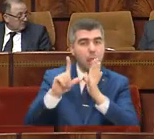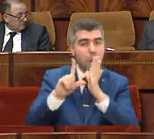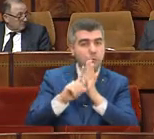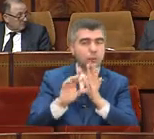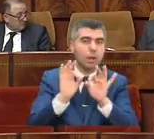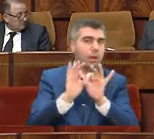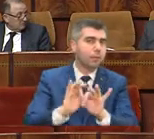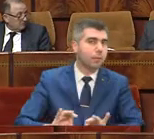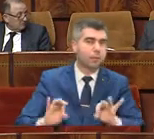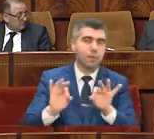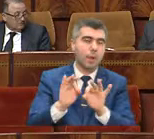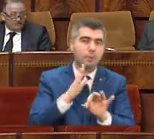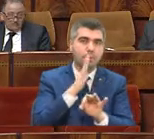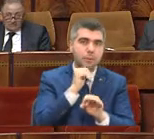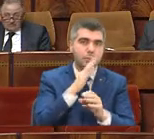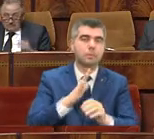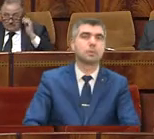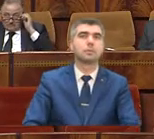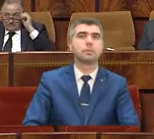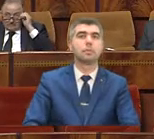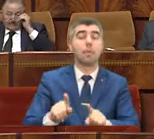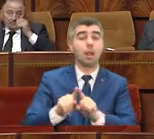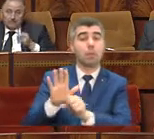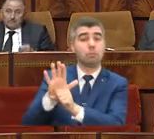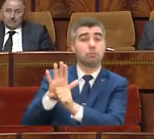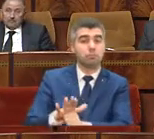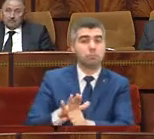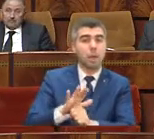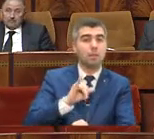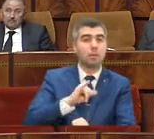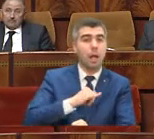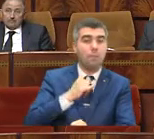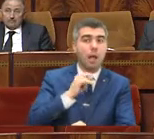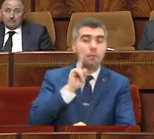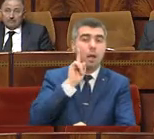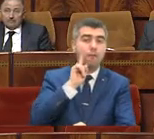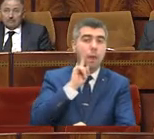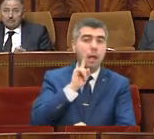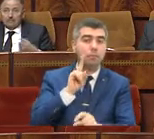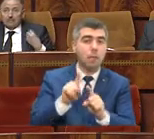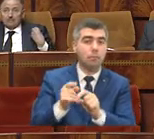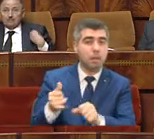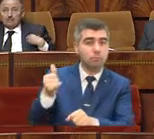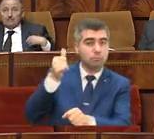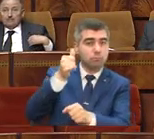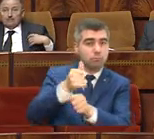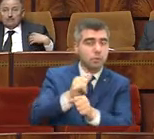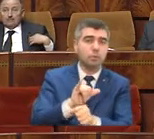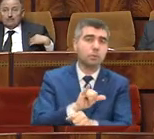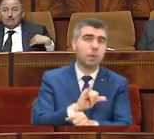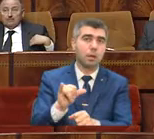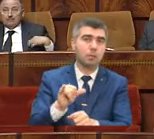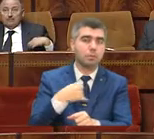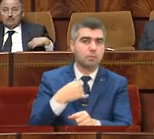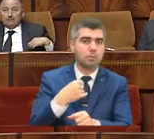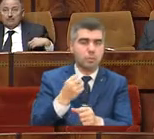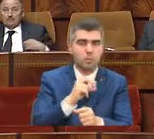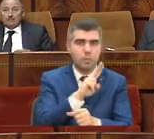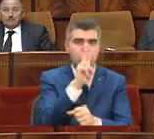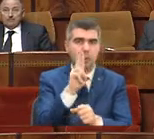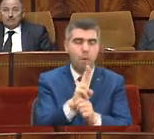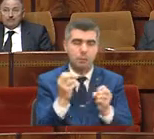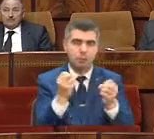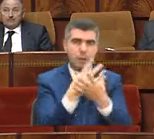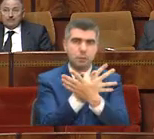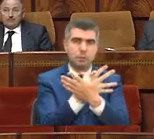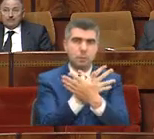الدستور، وناهيك عن ان اقصاء الشباب والنساء في تقلد المناصب العليا. وهنا كنتسهلوا حنايا علاش النساء والشباب